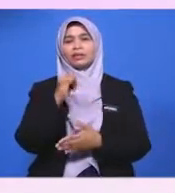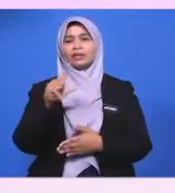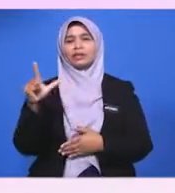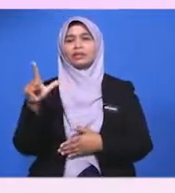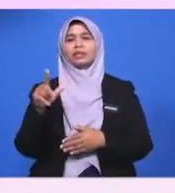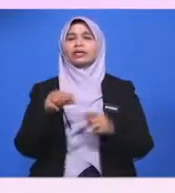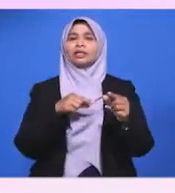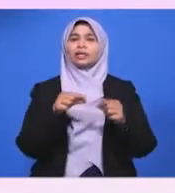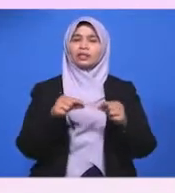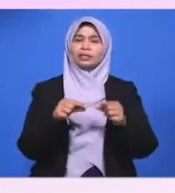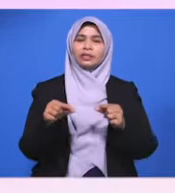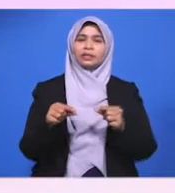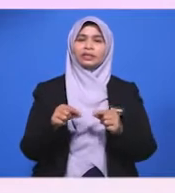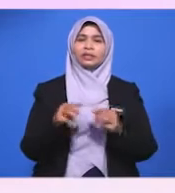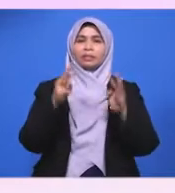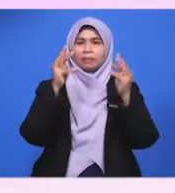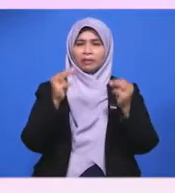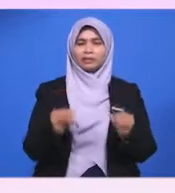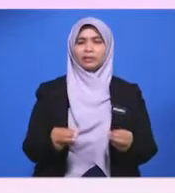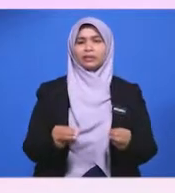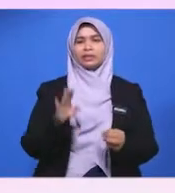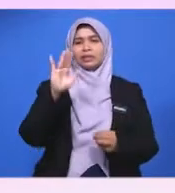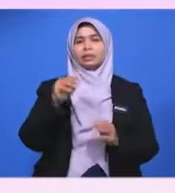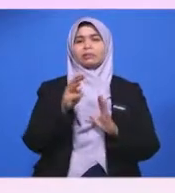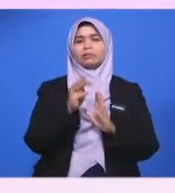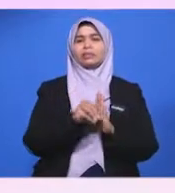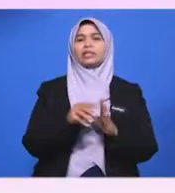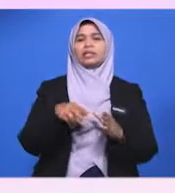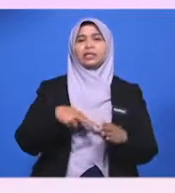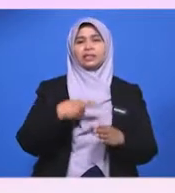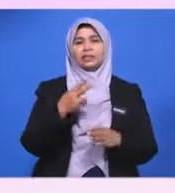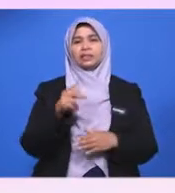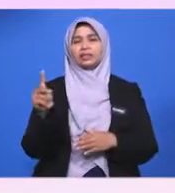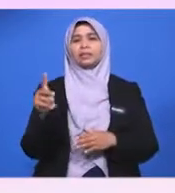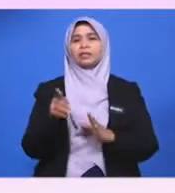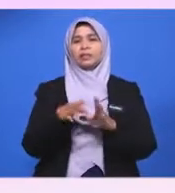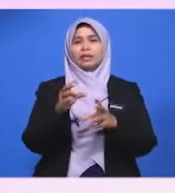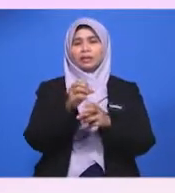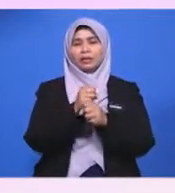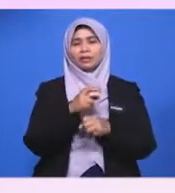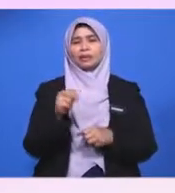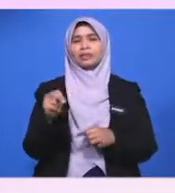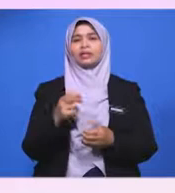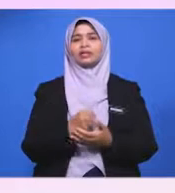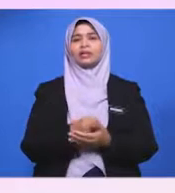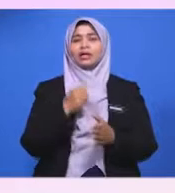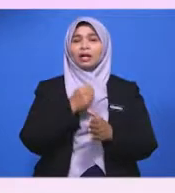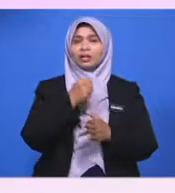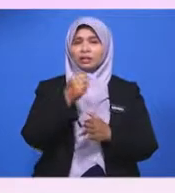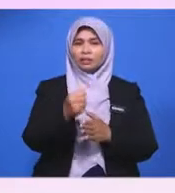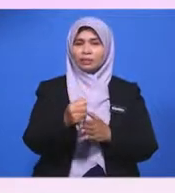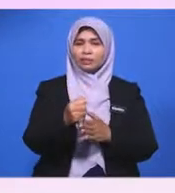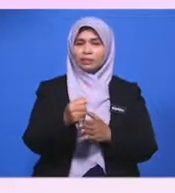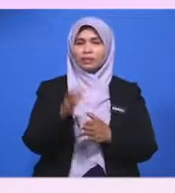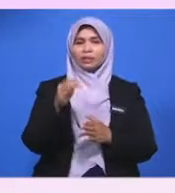ialah kegiatan manusia yang menghasilkan pendapatan